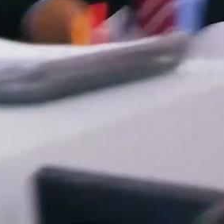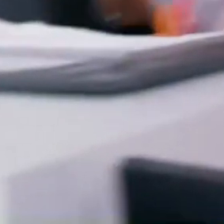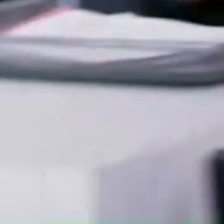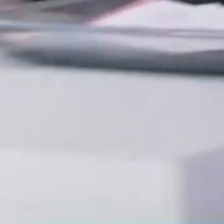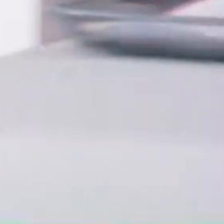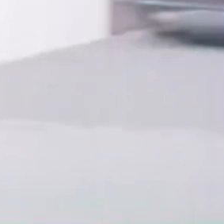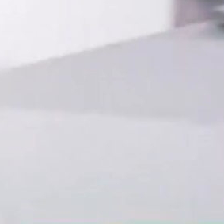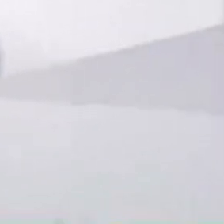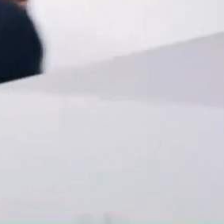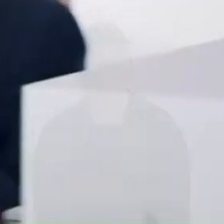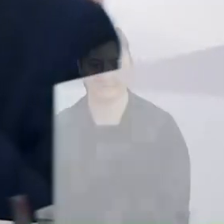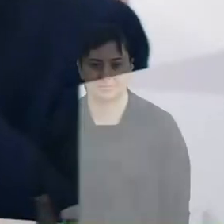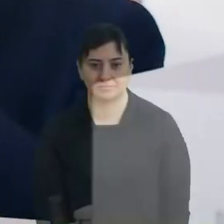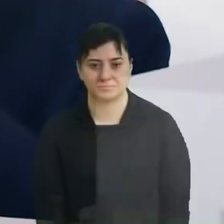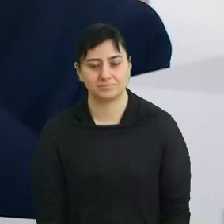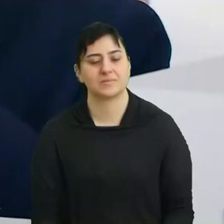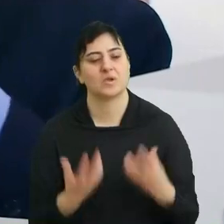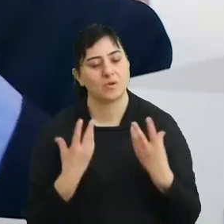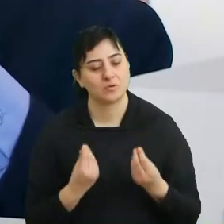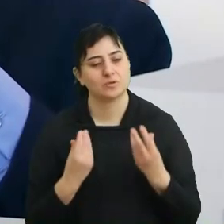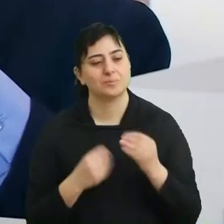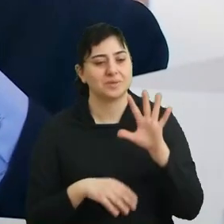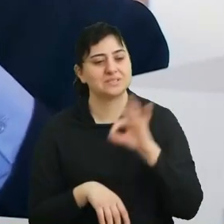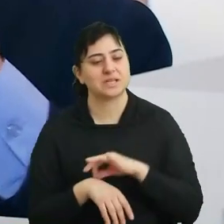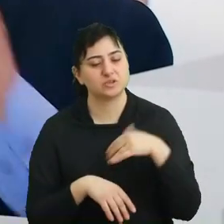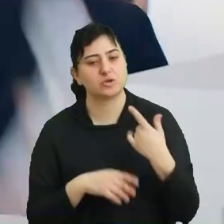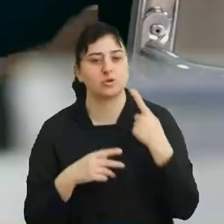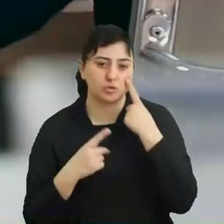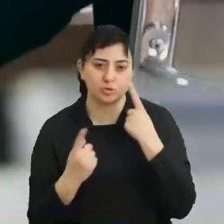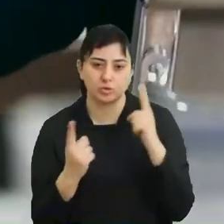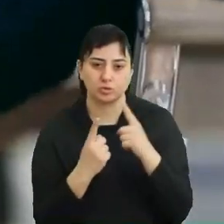Nurhan bankada, kulağında telefon. Peki Ahmet Bey, tamam. 5 dakika sonra görüşürüz.